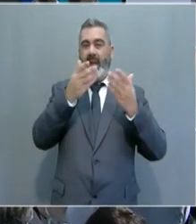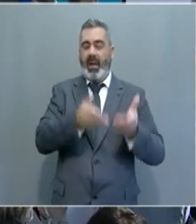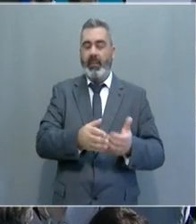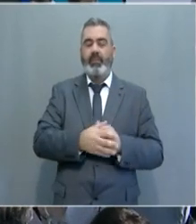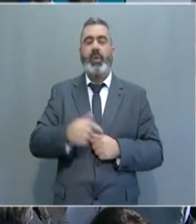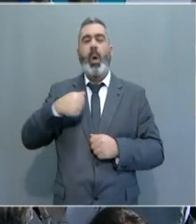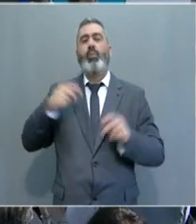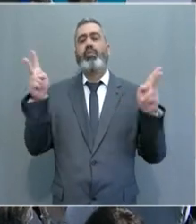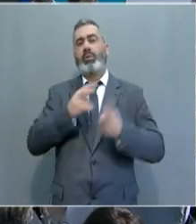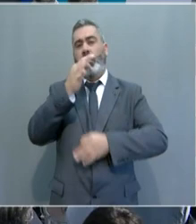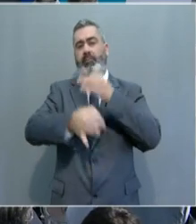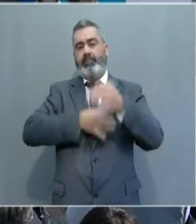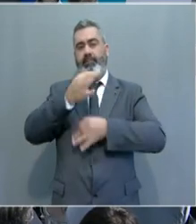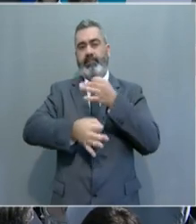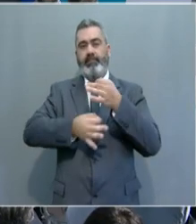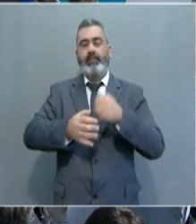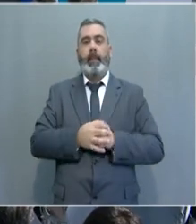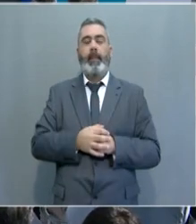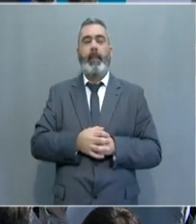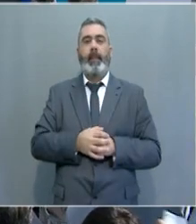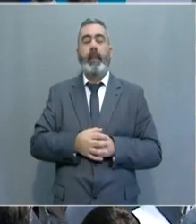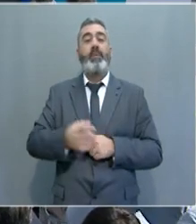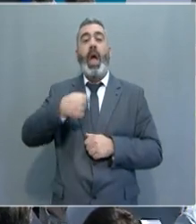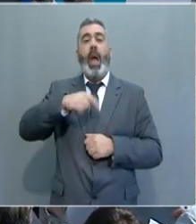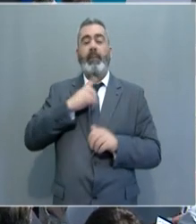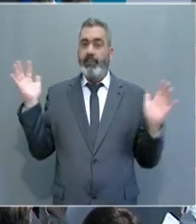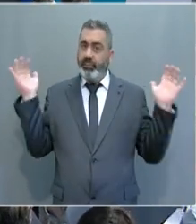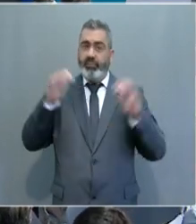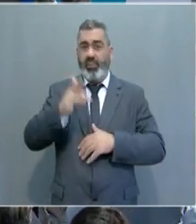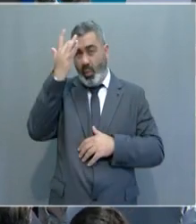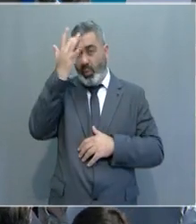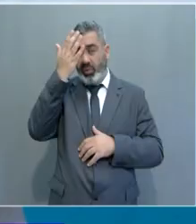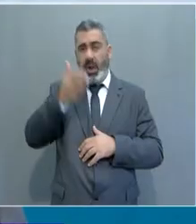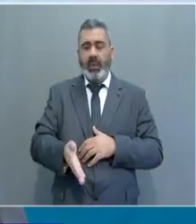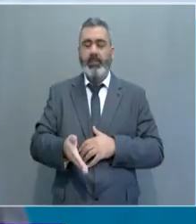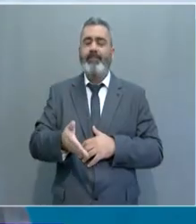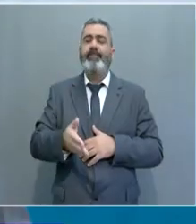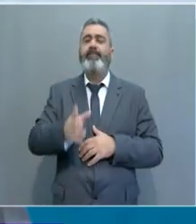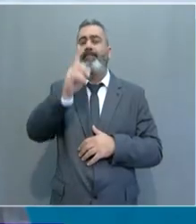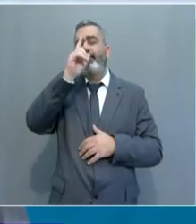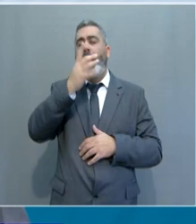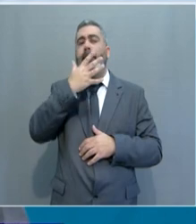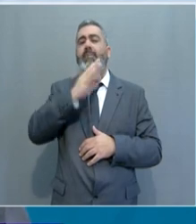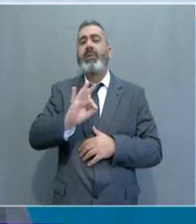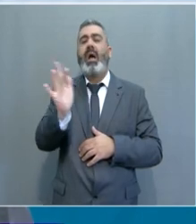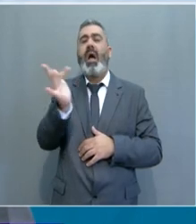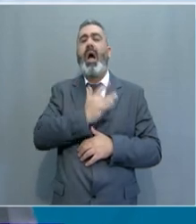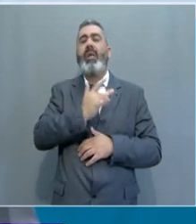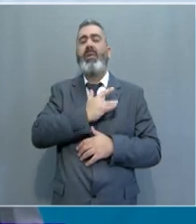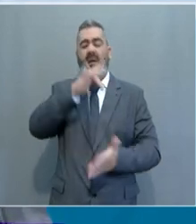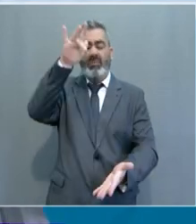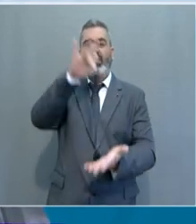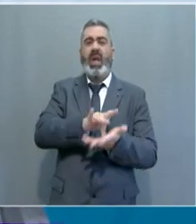θα είμαι σύντομος. Βρισκόμαστε εδώ στην Κοζάνη που χτυπά πραγματικά η καρδιά της δίκαιης